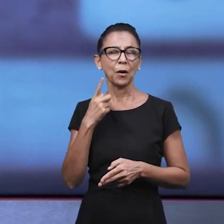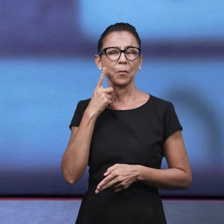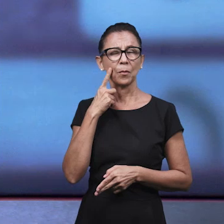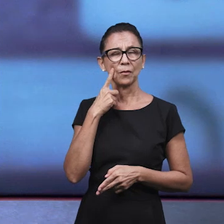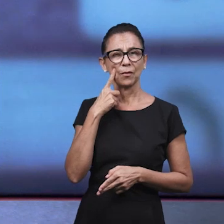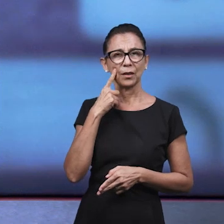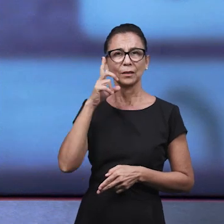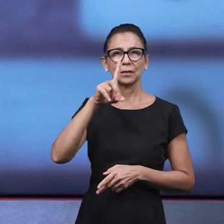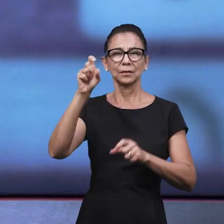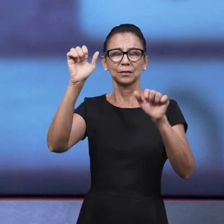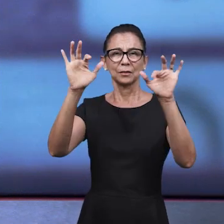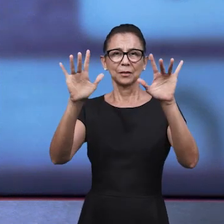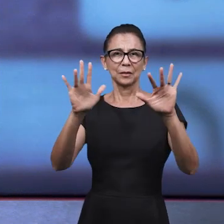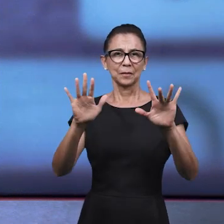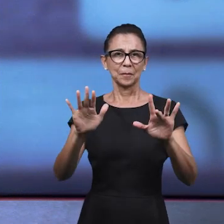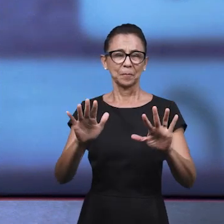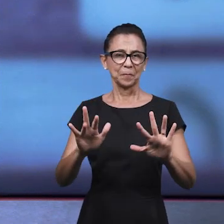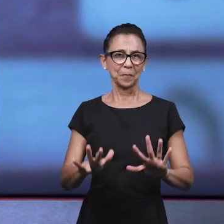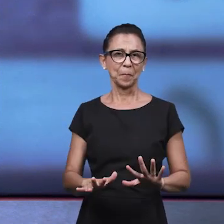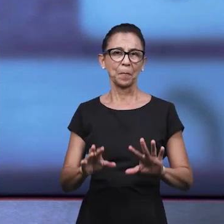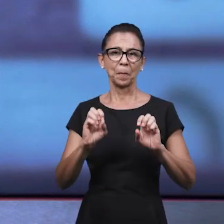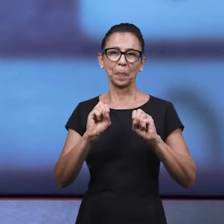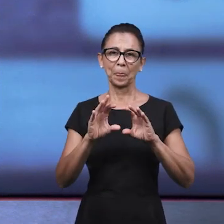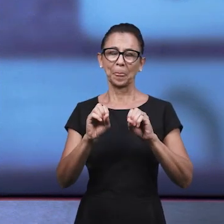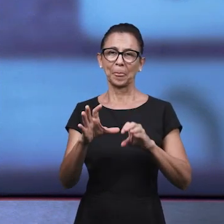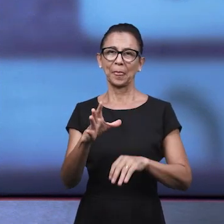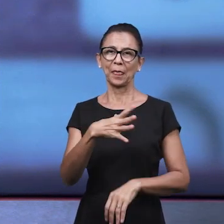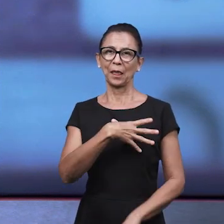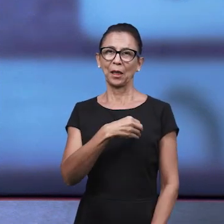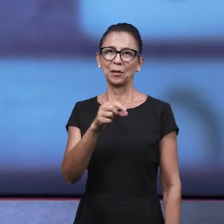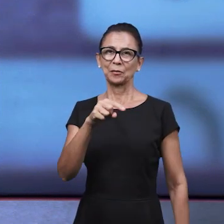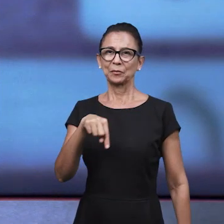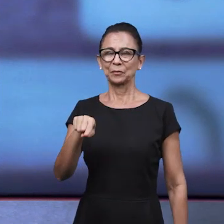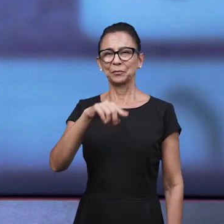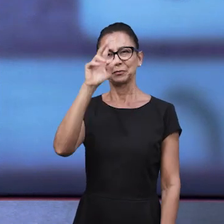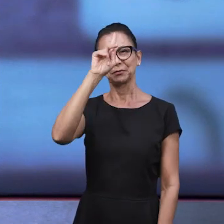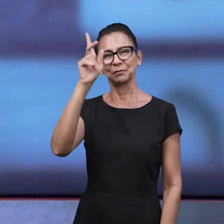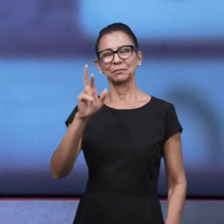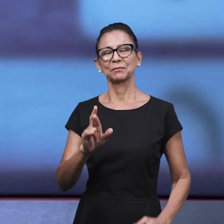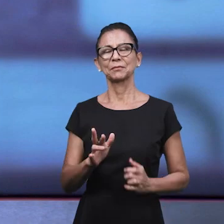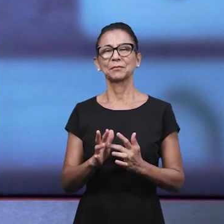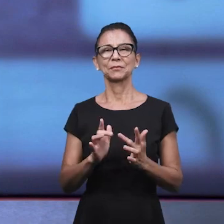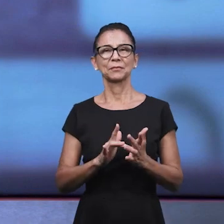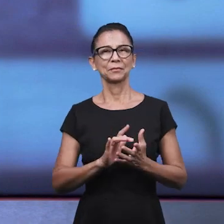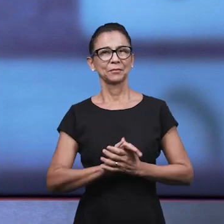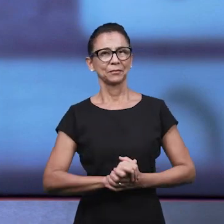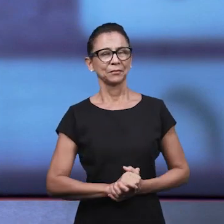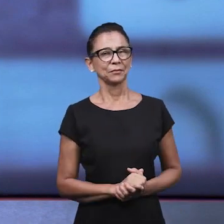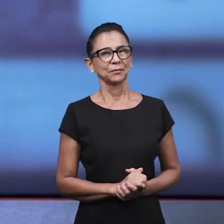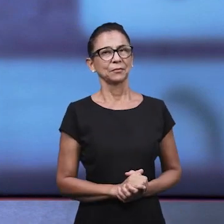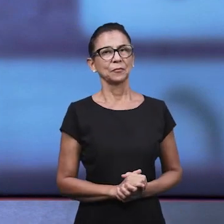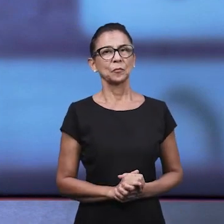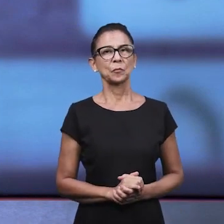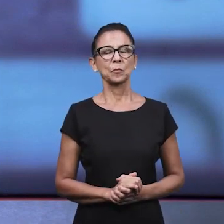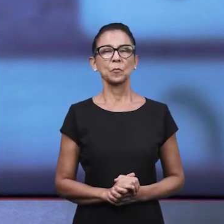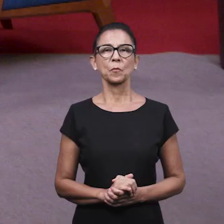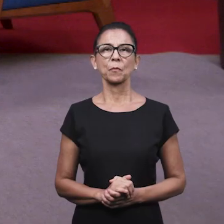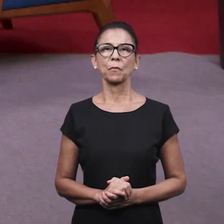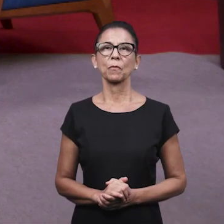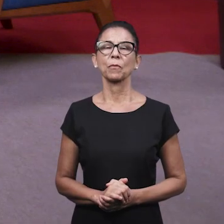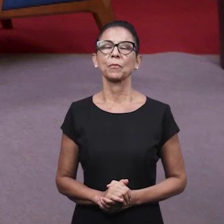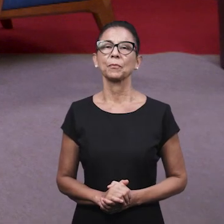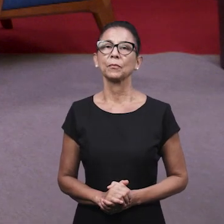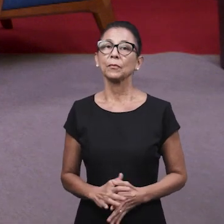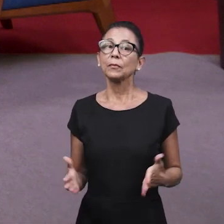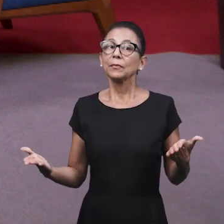Seigneur puisse nous bénir grandement dans l'éducation de nos enfants. La paix du Seigneur Jésus. Et nous allons